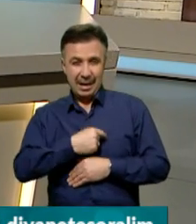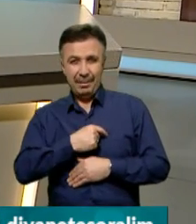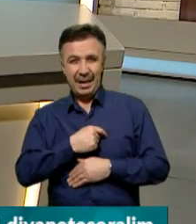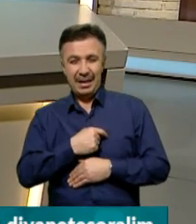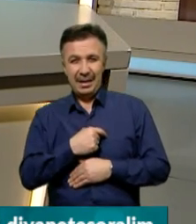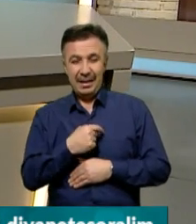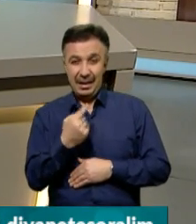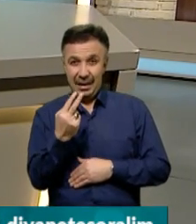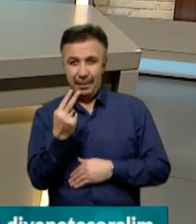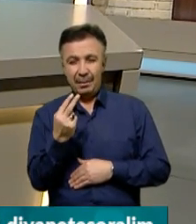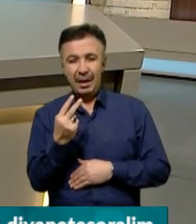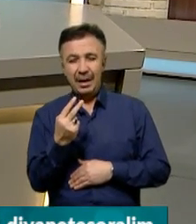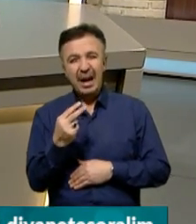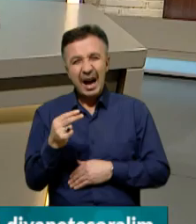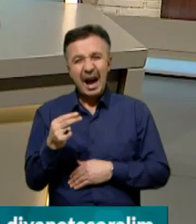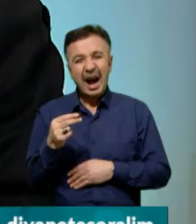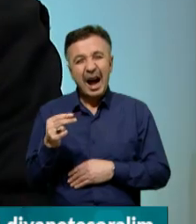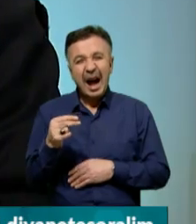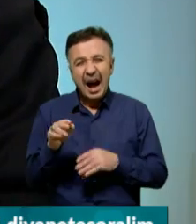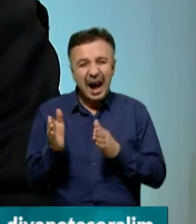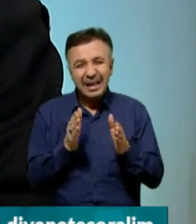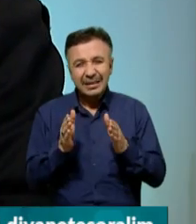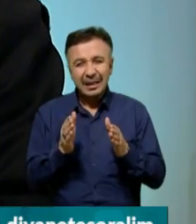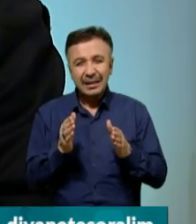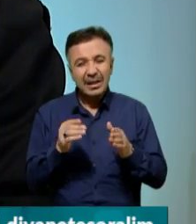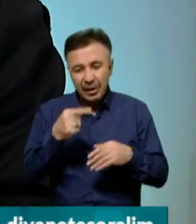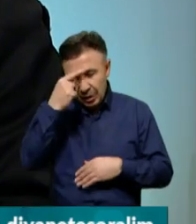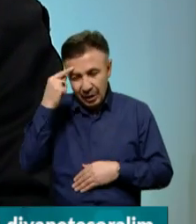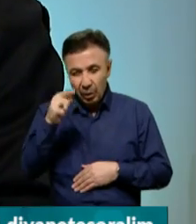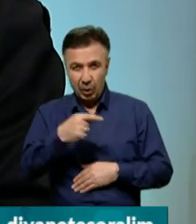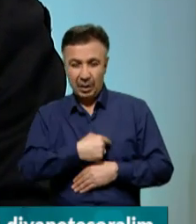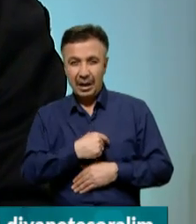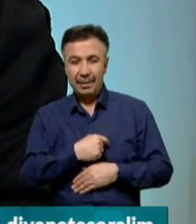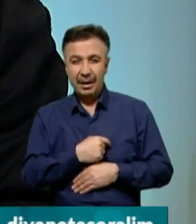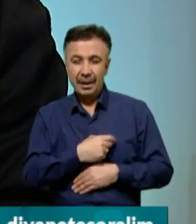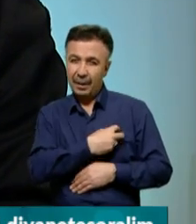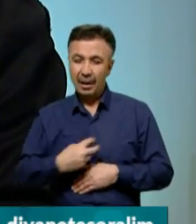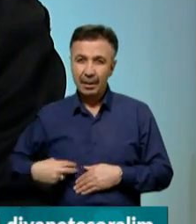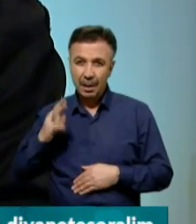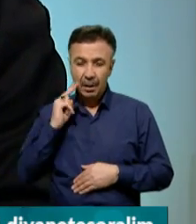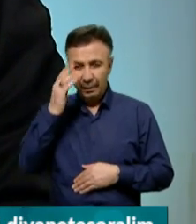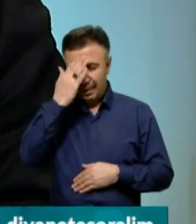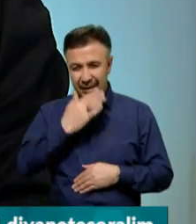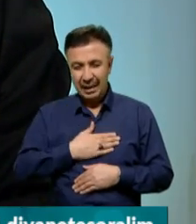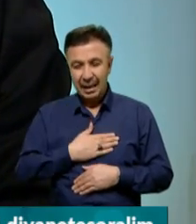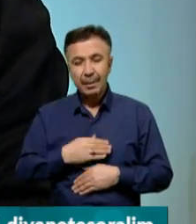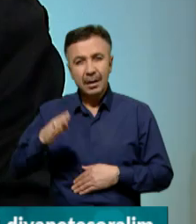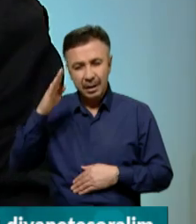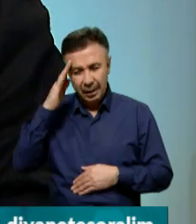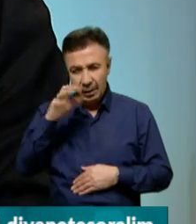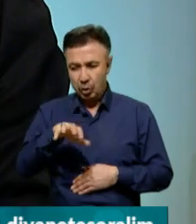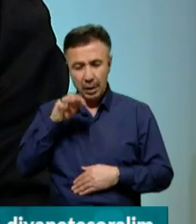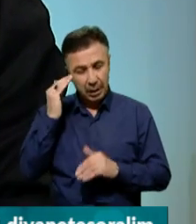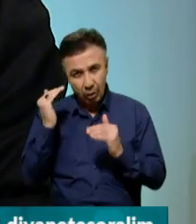parmağı arasındadır kalpler. İnşallah onun kalbini de ona itaata, Resulun Aleyhisselatü Vesselam'a itaata ve sünnetini yerine